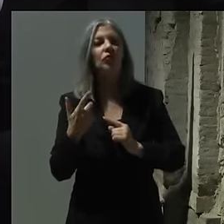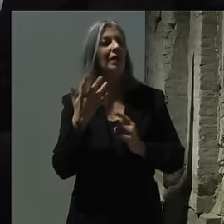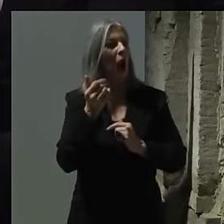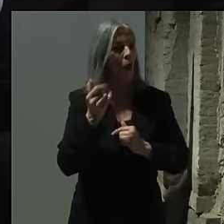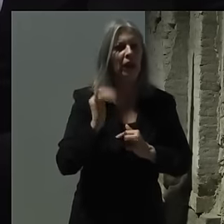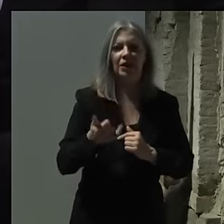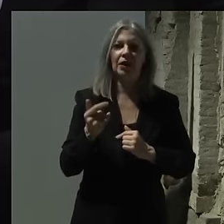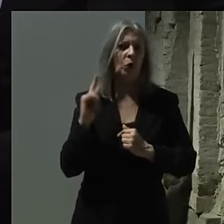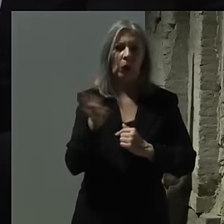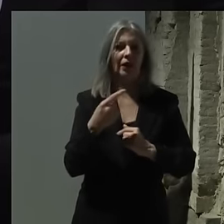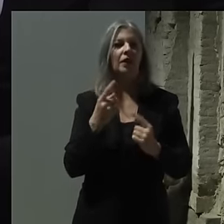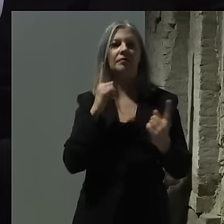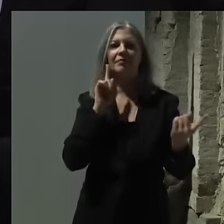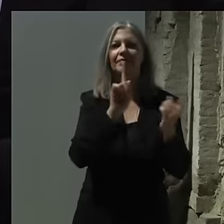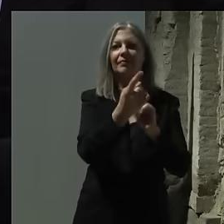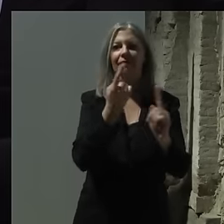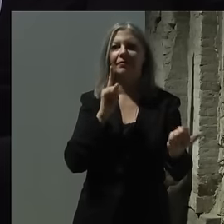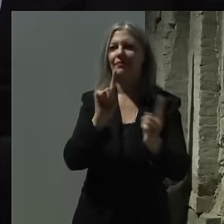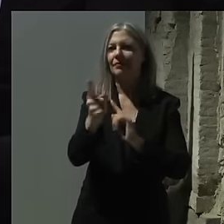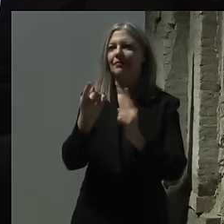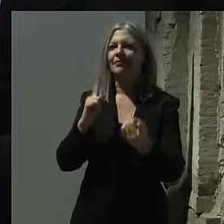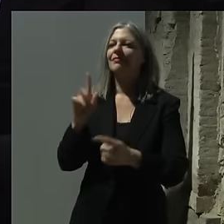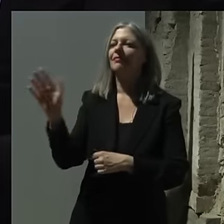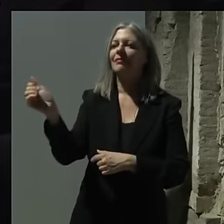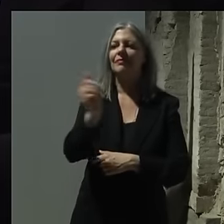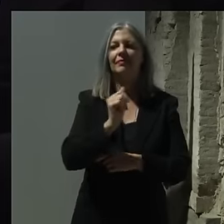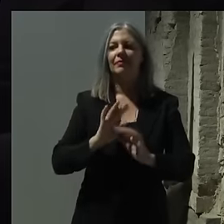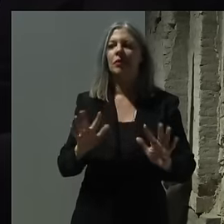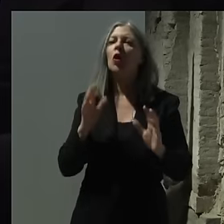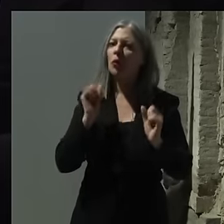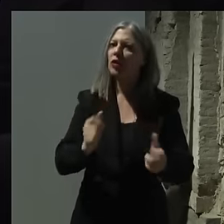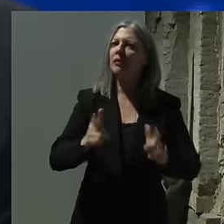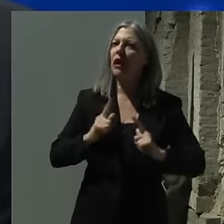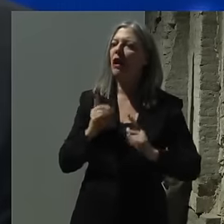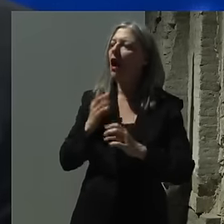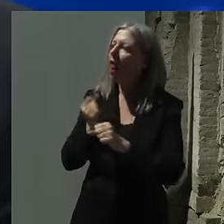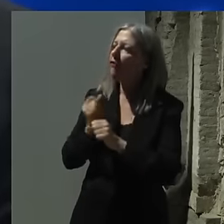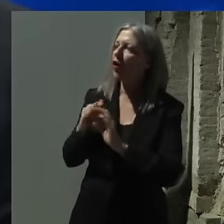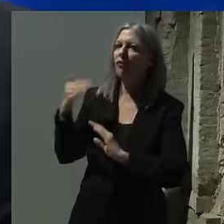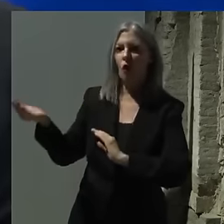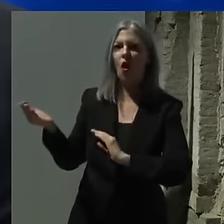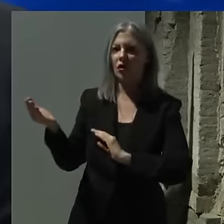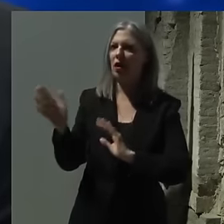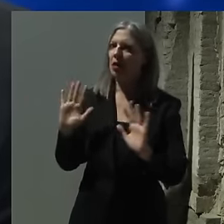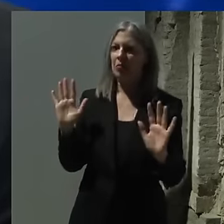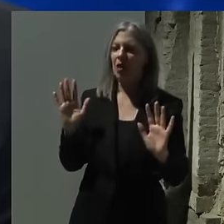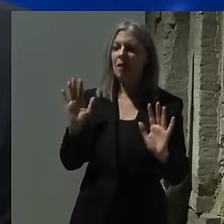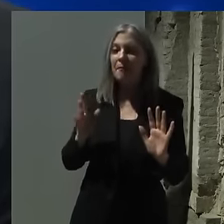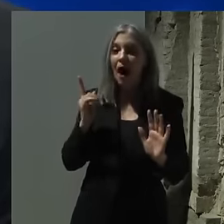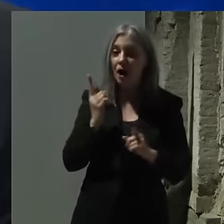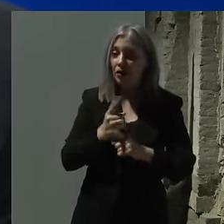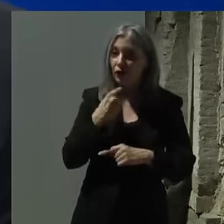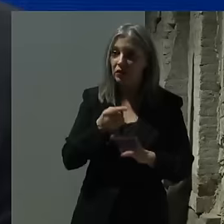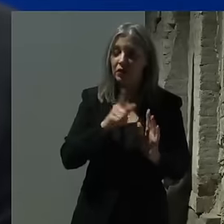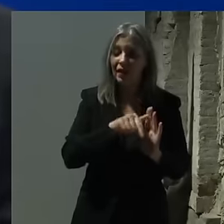carità, con tutti ci si conosceva, poi mi hanno dato la possibilità anche di lavorare all'esterno. Però devo dire anche che in questo lasso di tempo